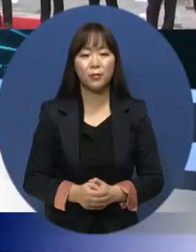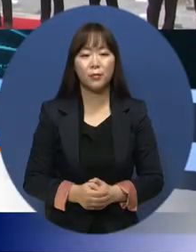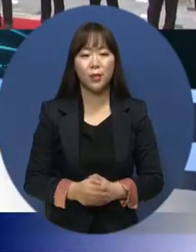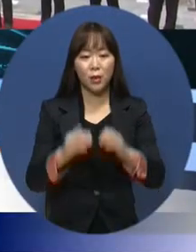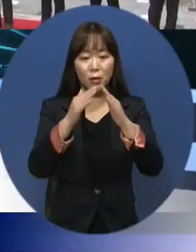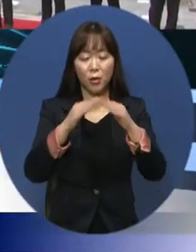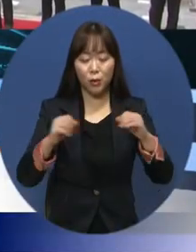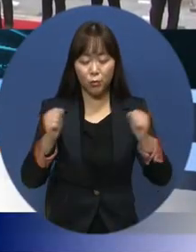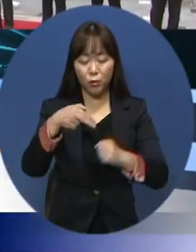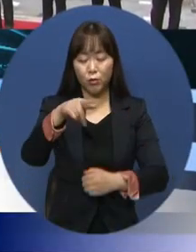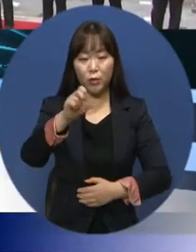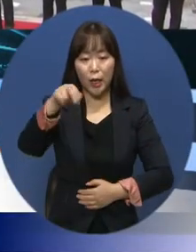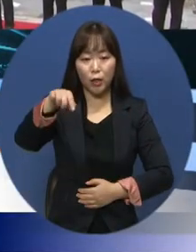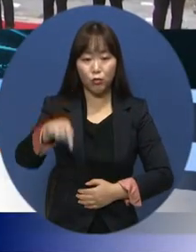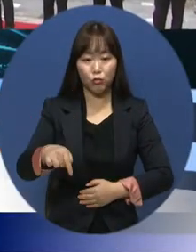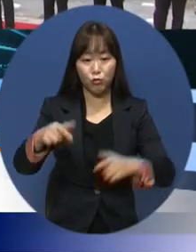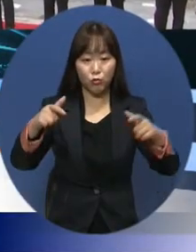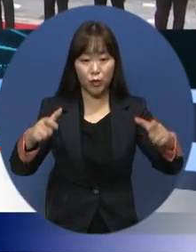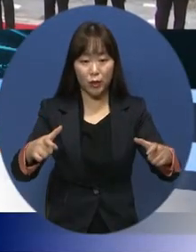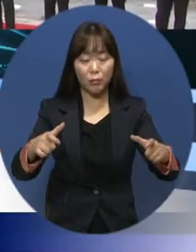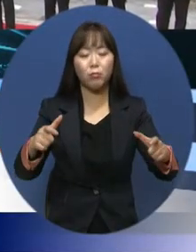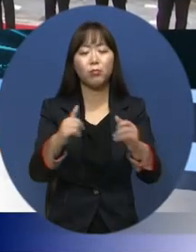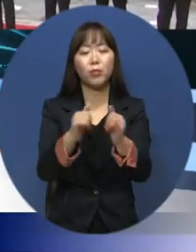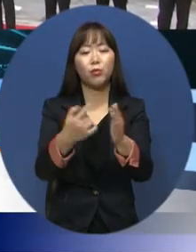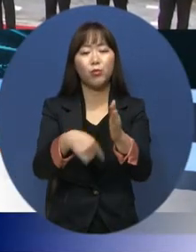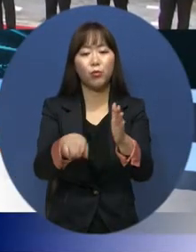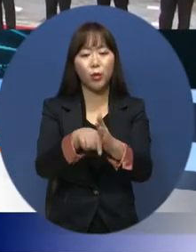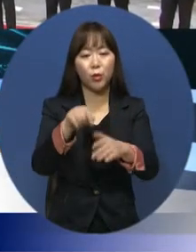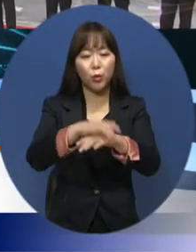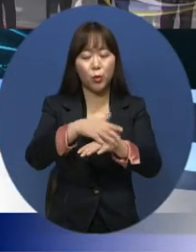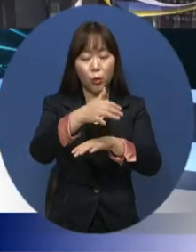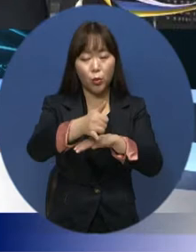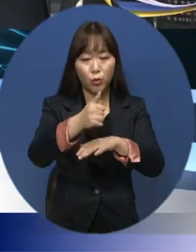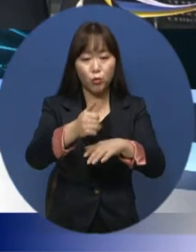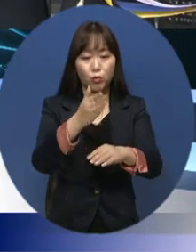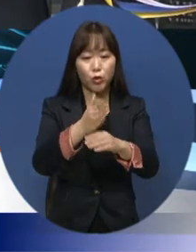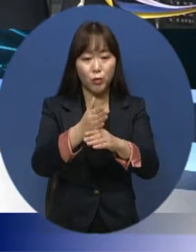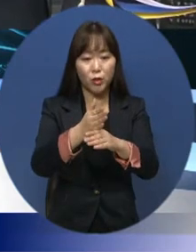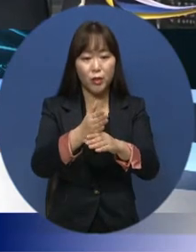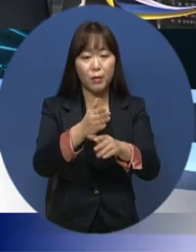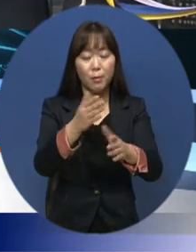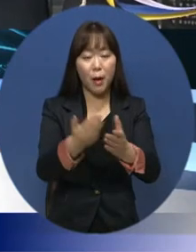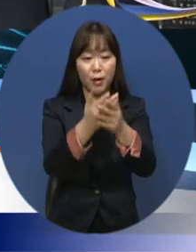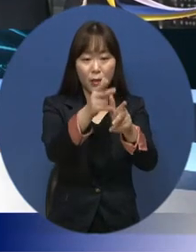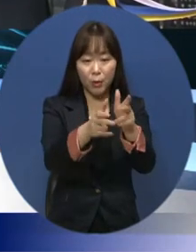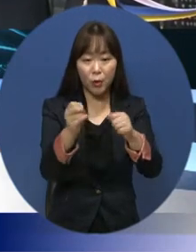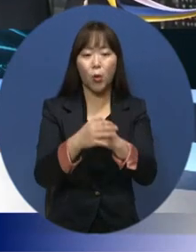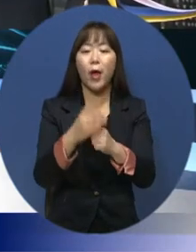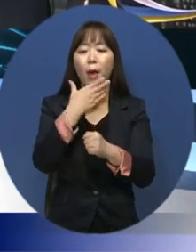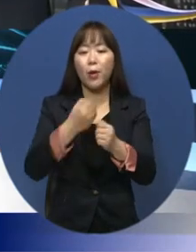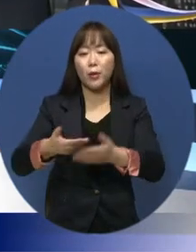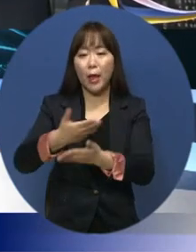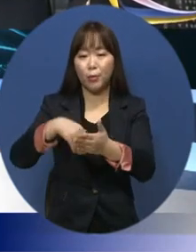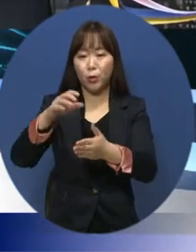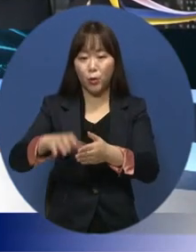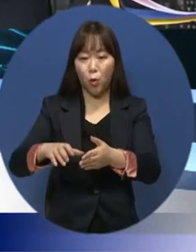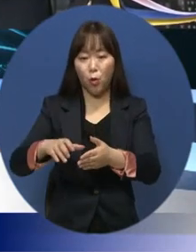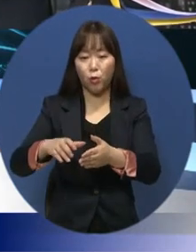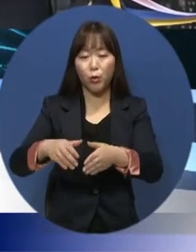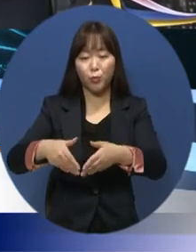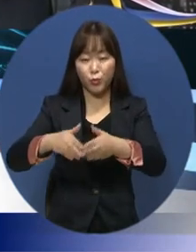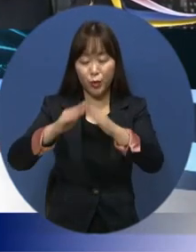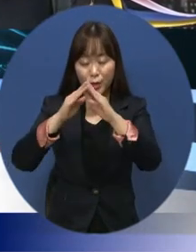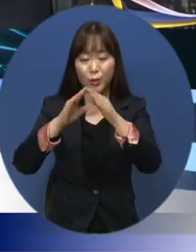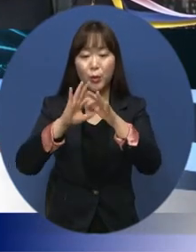전라북도 장수군 이 지역주민을 위한 농촌 중심지 활성화 사업과 장수 팽 복 나눔터 준공식을 통해